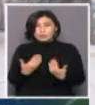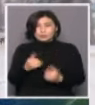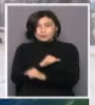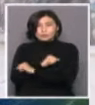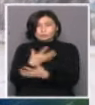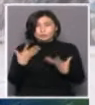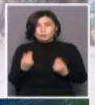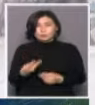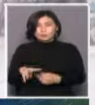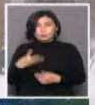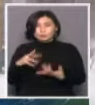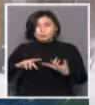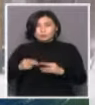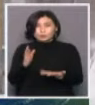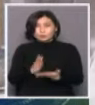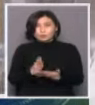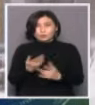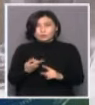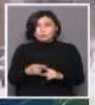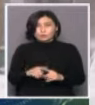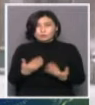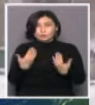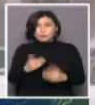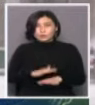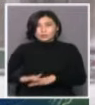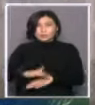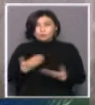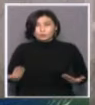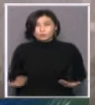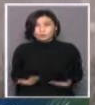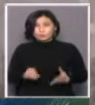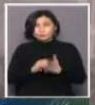демалыс күні 24-не ауыстырылады. Осылайша ел тұрғындары үшін